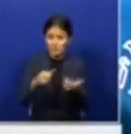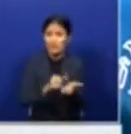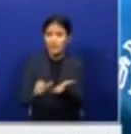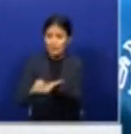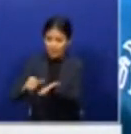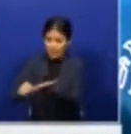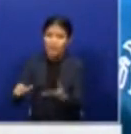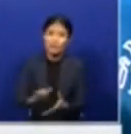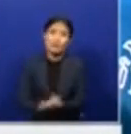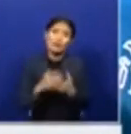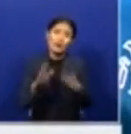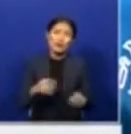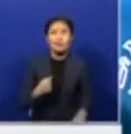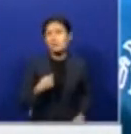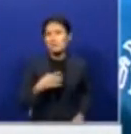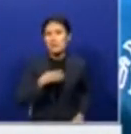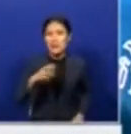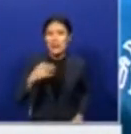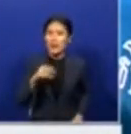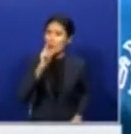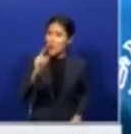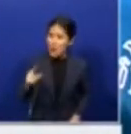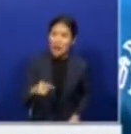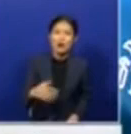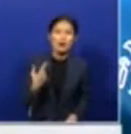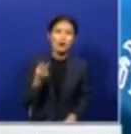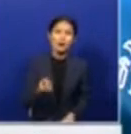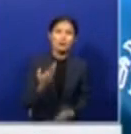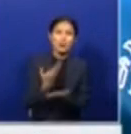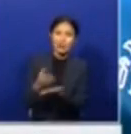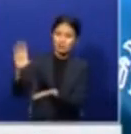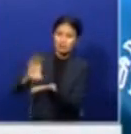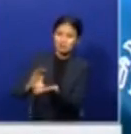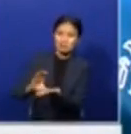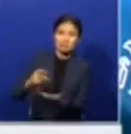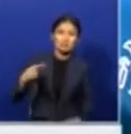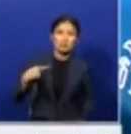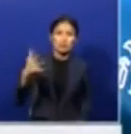าณไม่ได้ก็มาขอจากตรงนี้แทนซึ่งผมก็คิดว่าคงจะเป็นเรื่องที่น่าเสียดายครับขอบพระคุณมาก